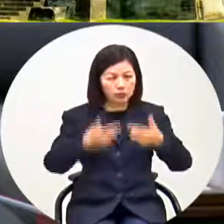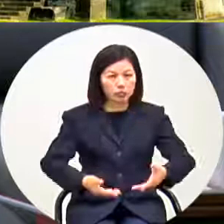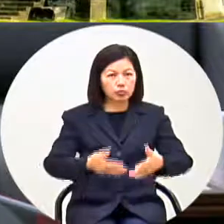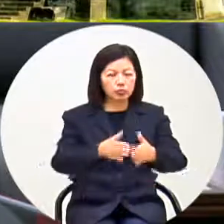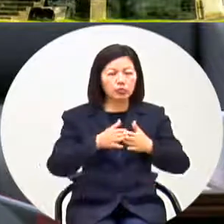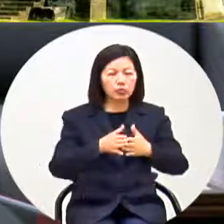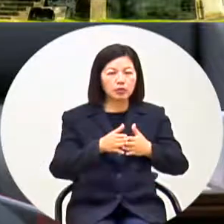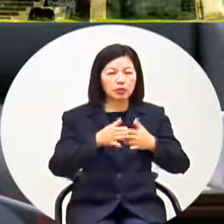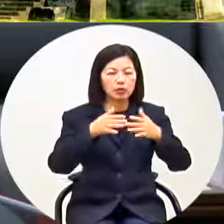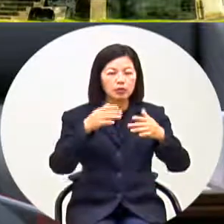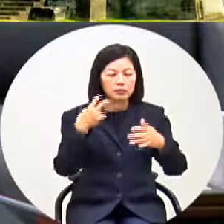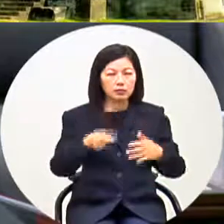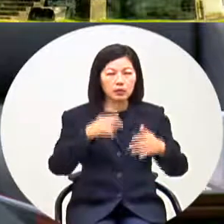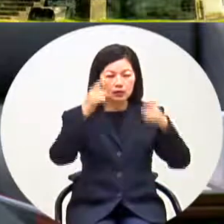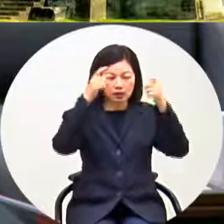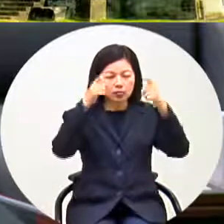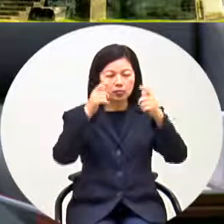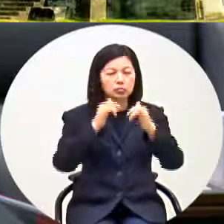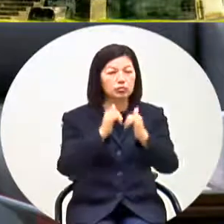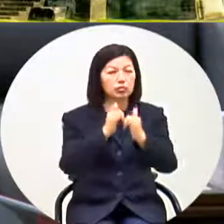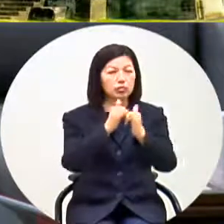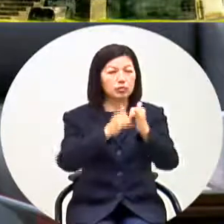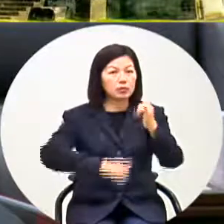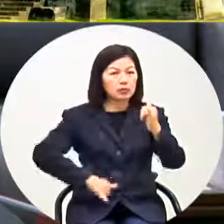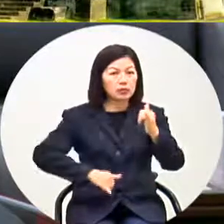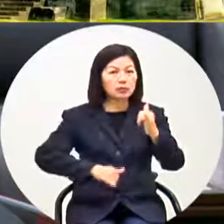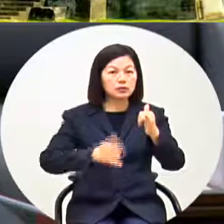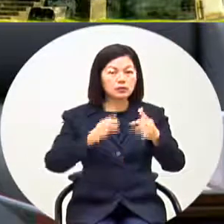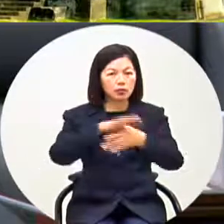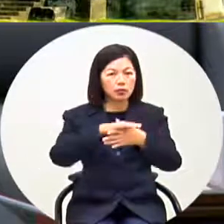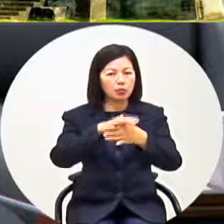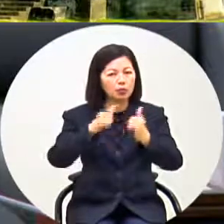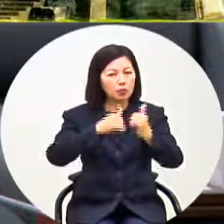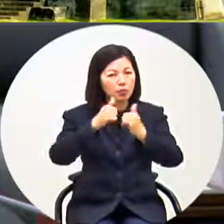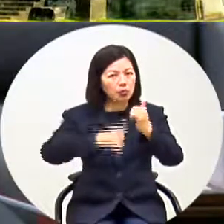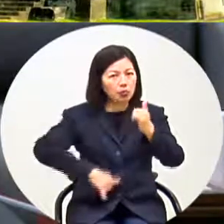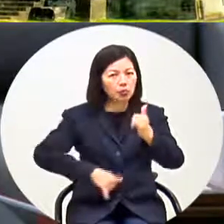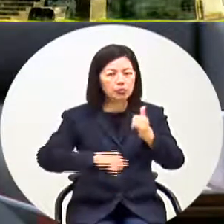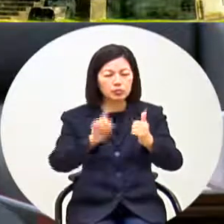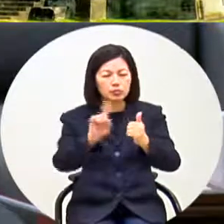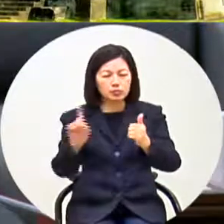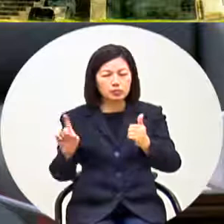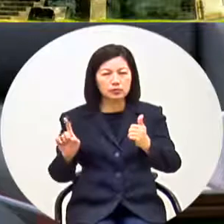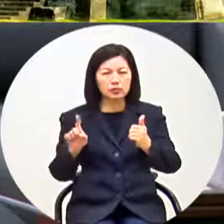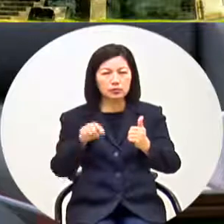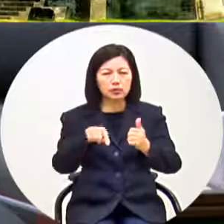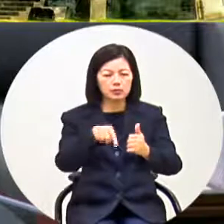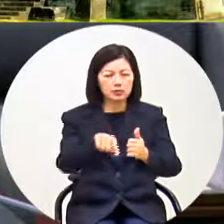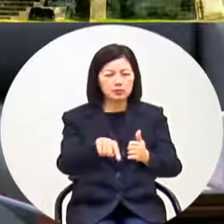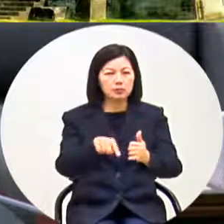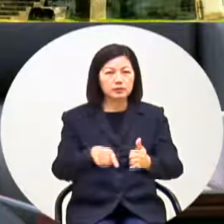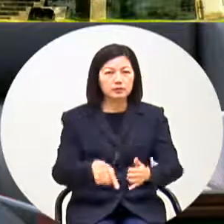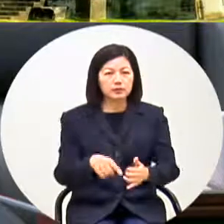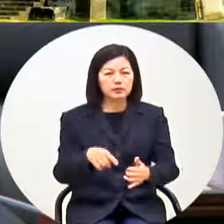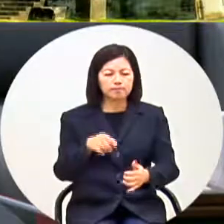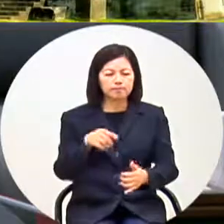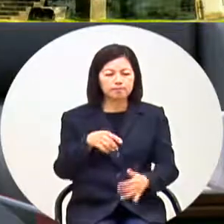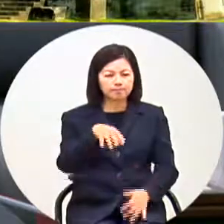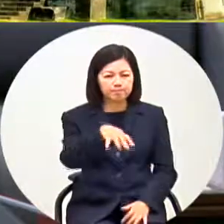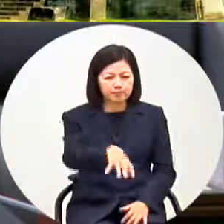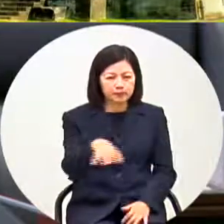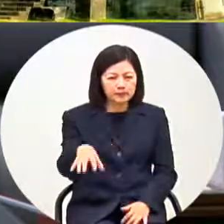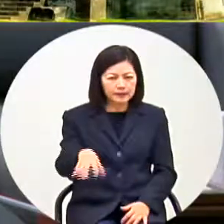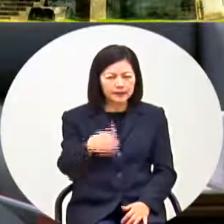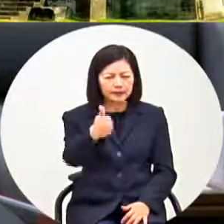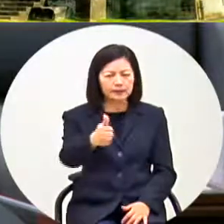有故事啊，哦，所以是一个非常好的一个地点。那也希望我们高雄哦，